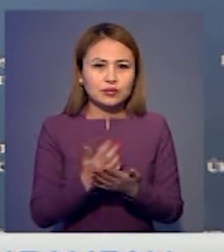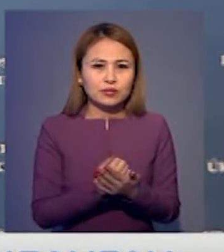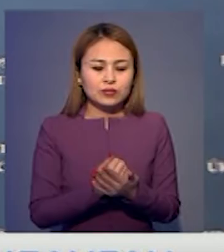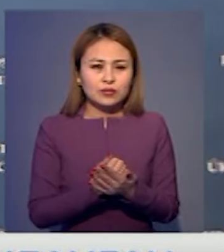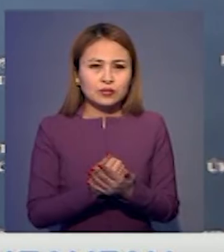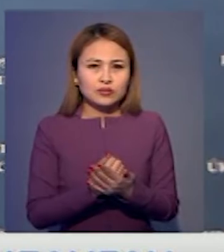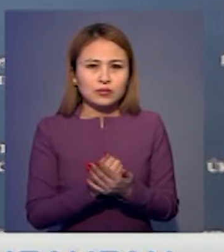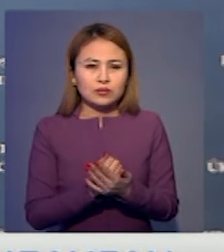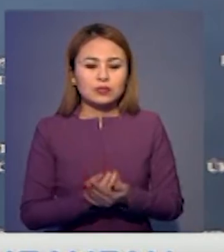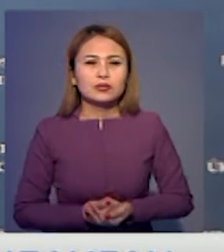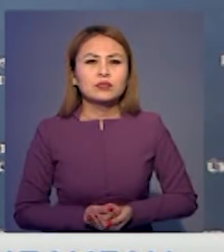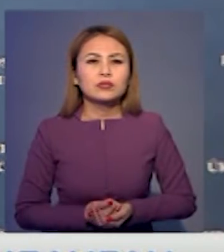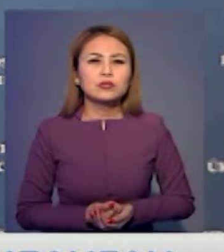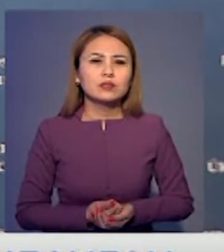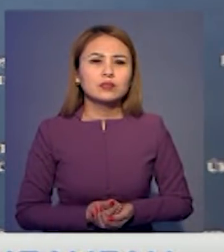алаңдап тұрған ата-аналарға